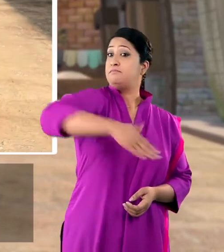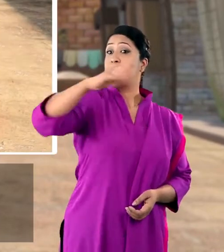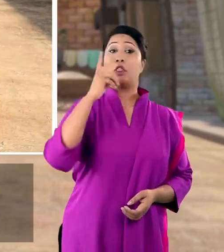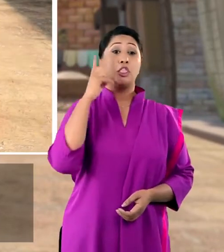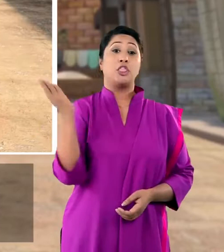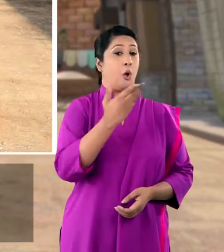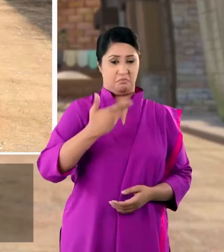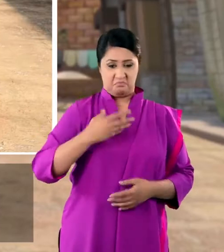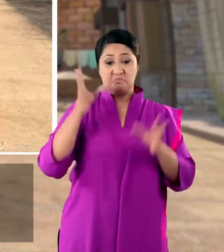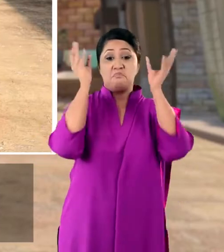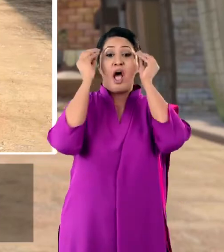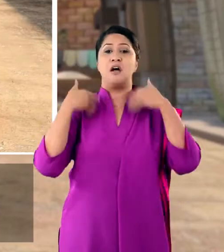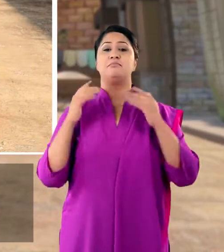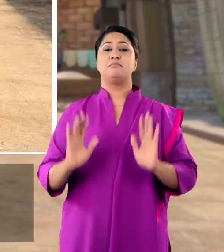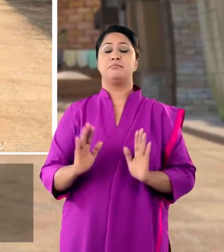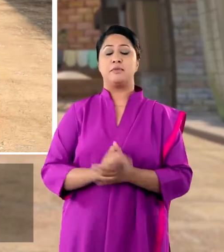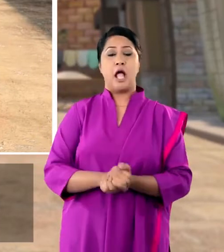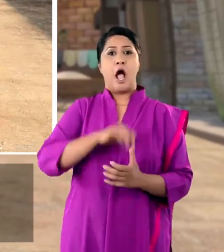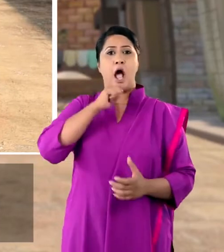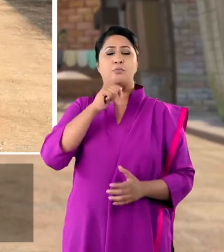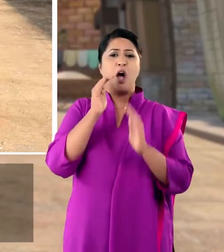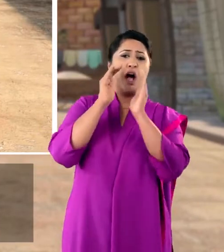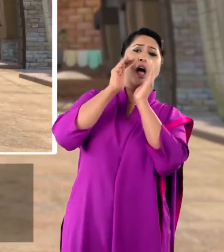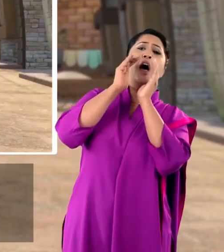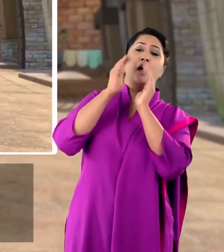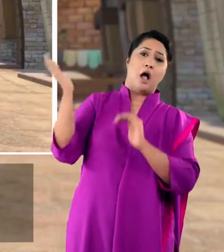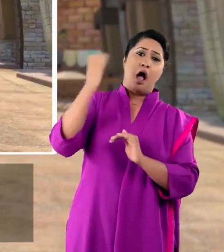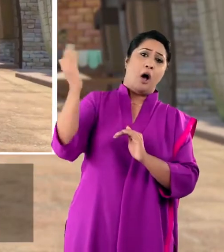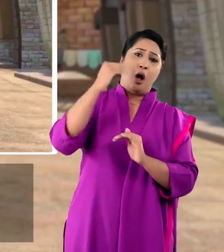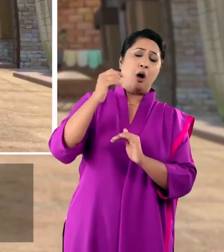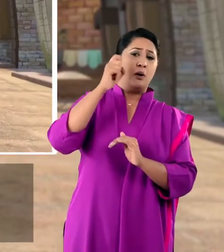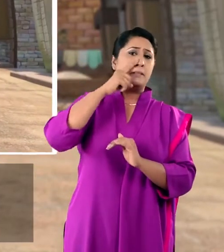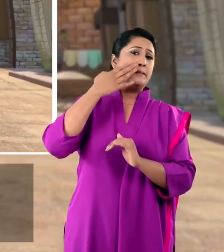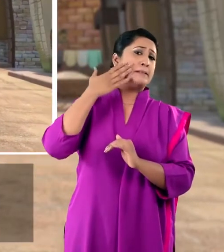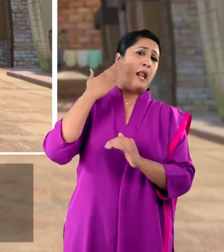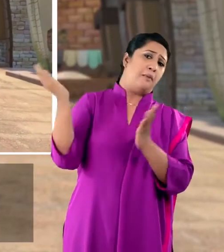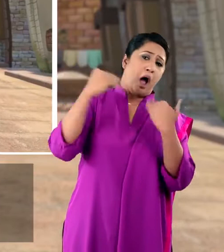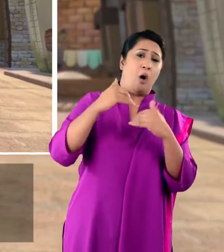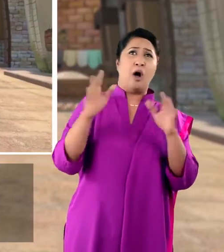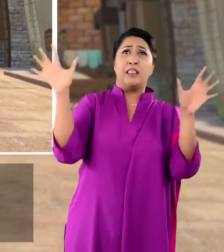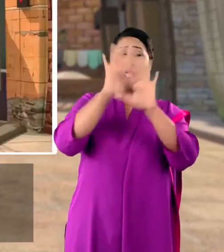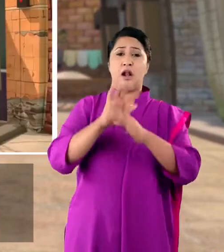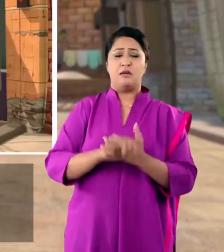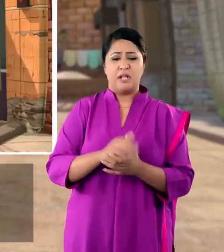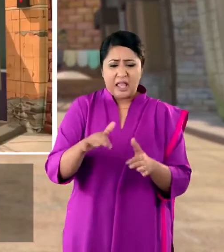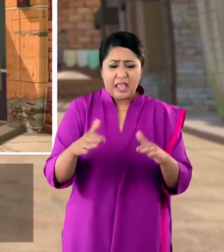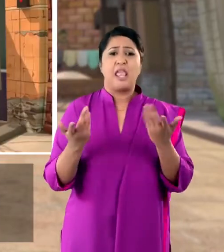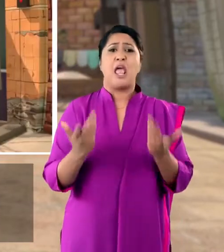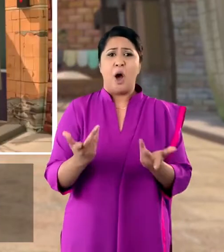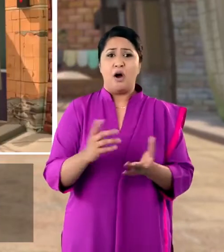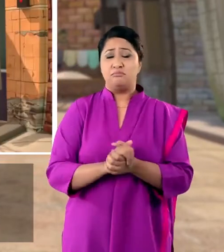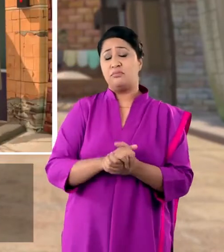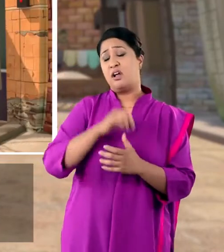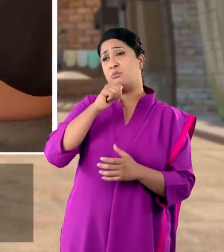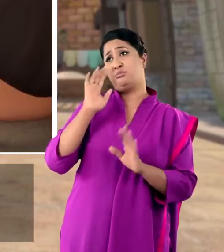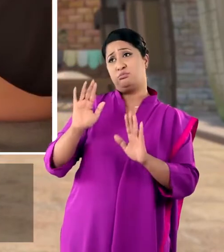कराओ, मैं तुम्हें दिखाती हूँ क्रिकेट किसे नहीं आती। ज़ैनब बेटा अंदर आ जाओ, अंधेरा हो रहा है। ज़ैनब बेटा